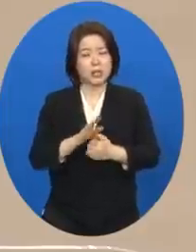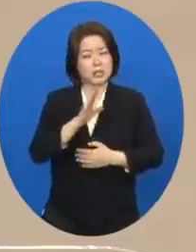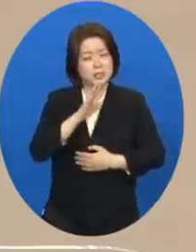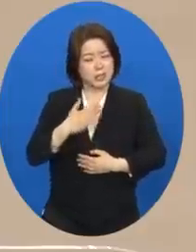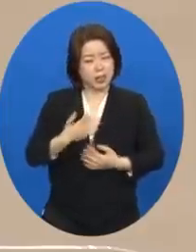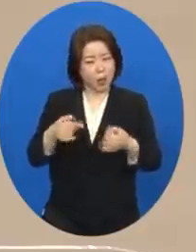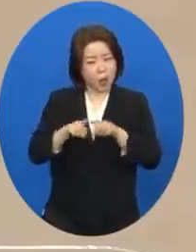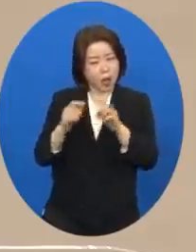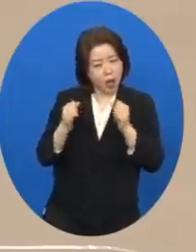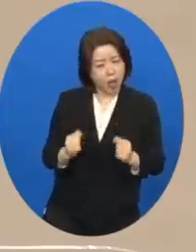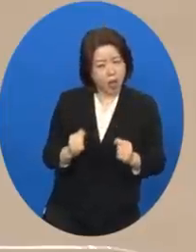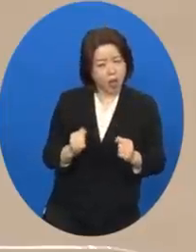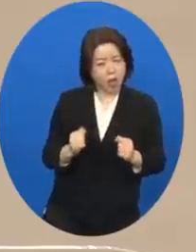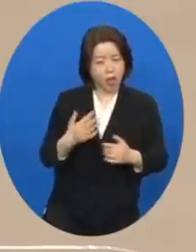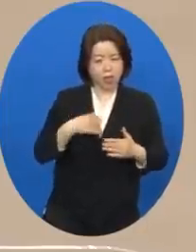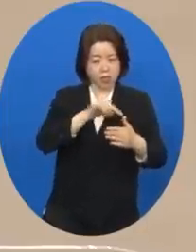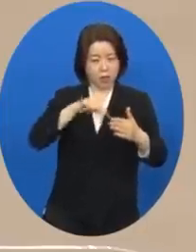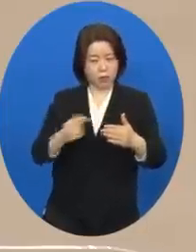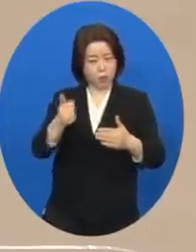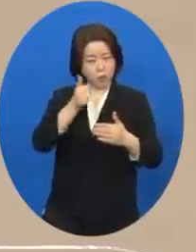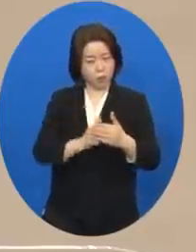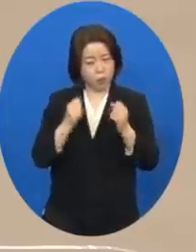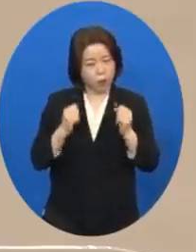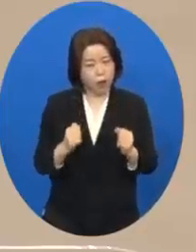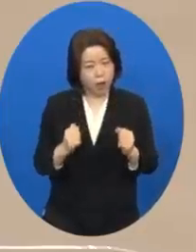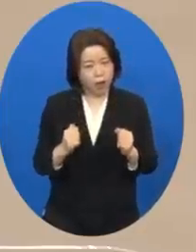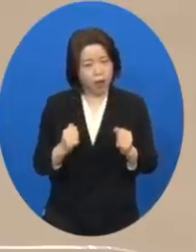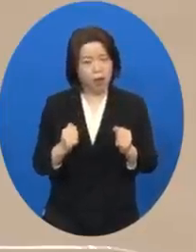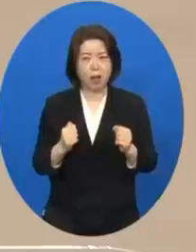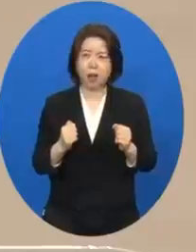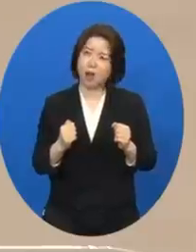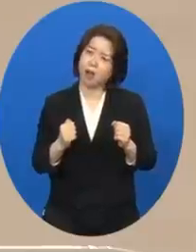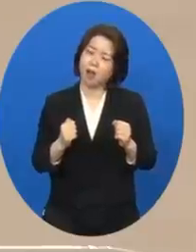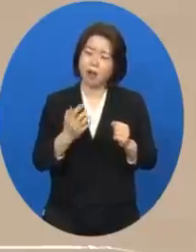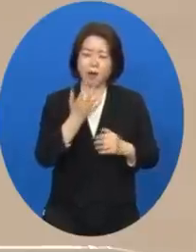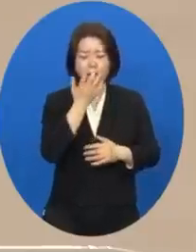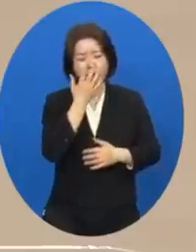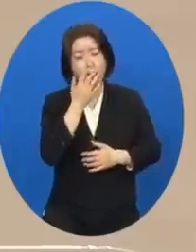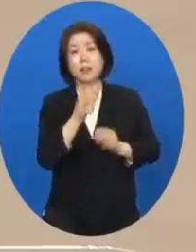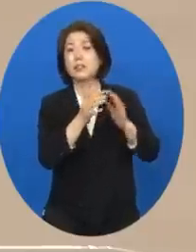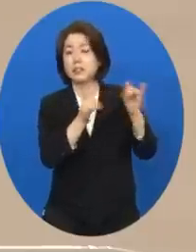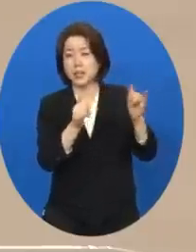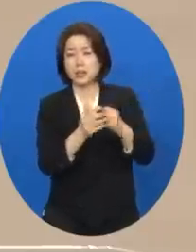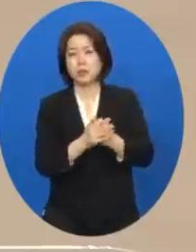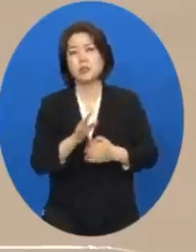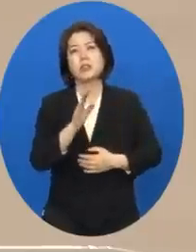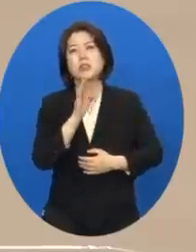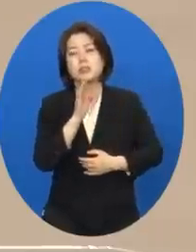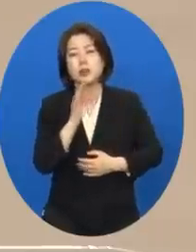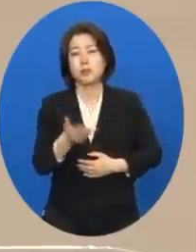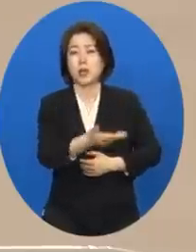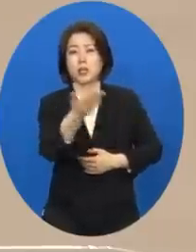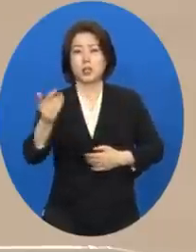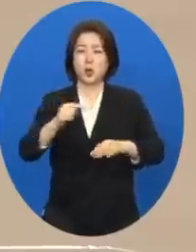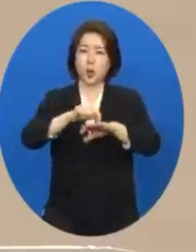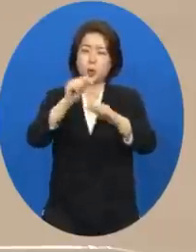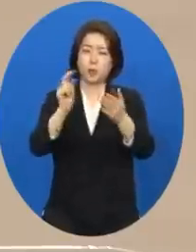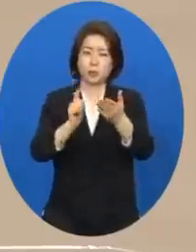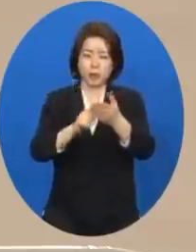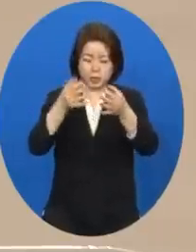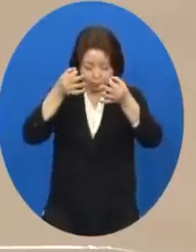계시다고 내 안에 계시다고 그러신 분들은 정말 여러분의 마음을 한번